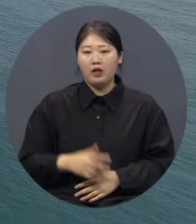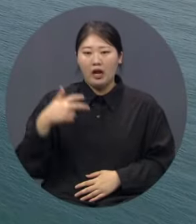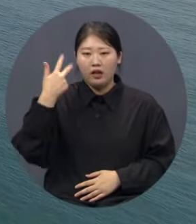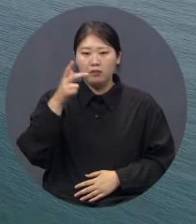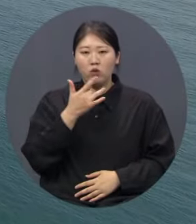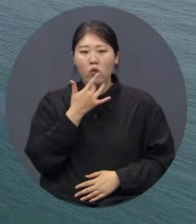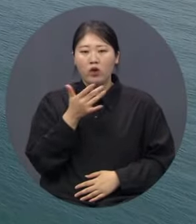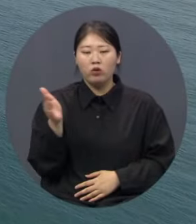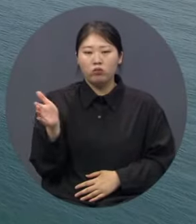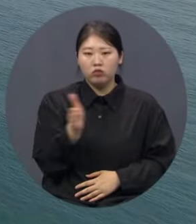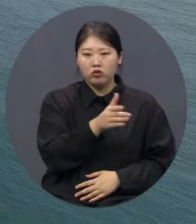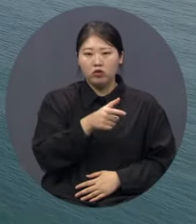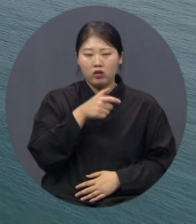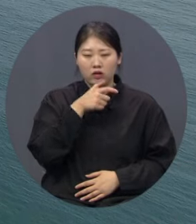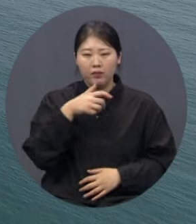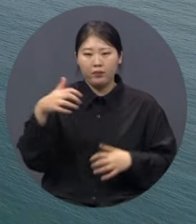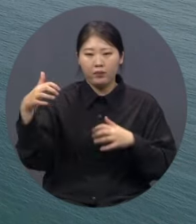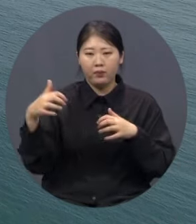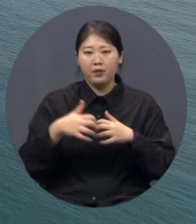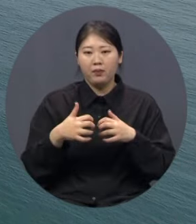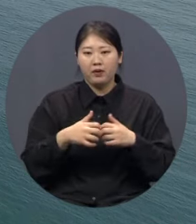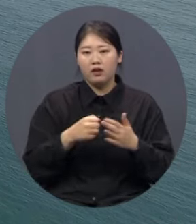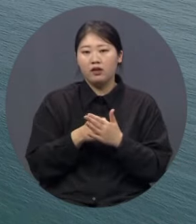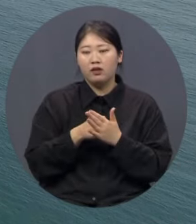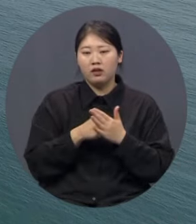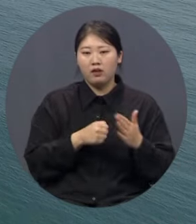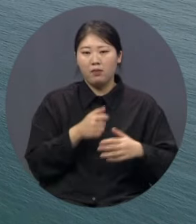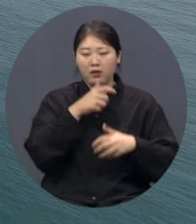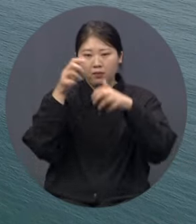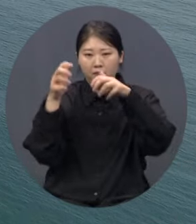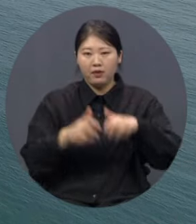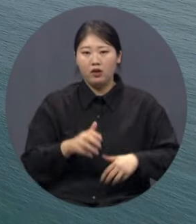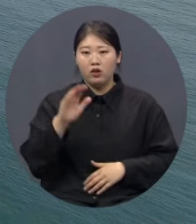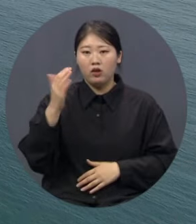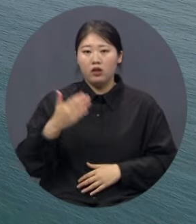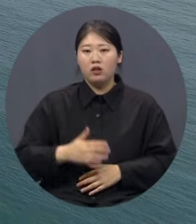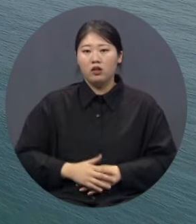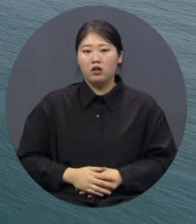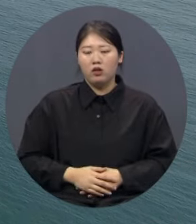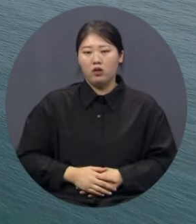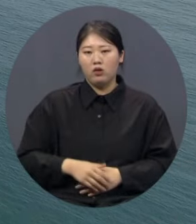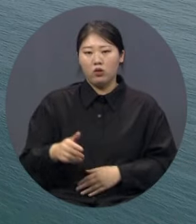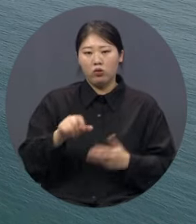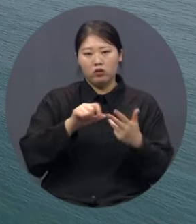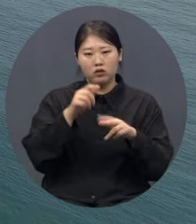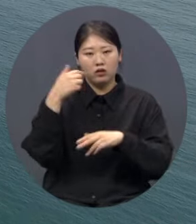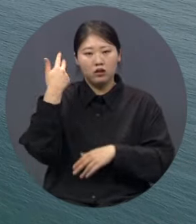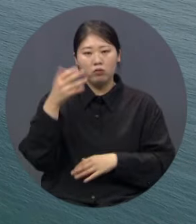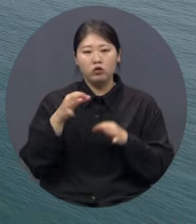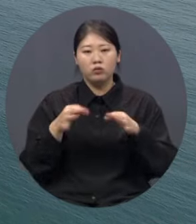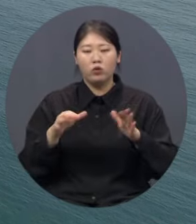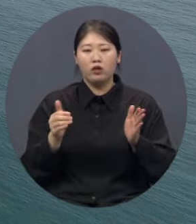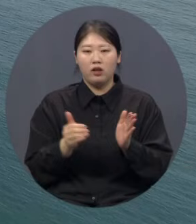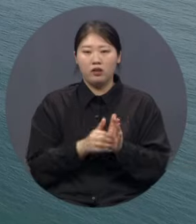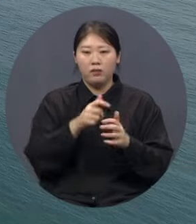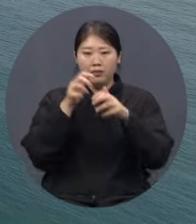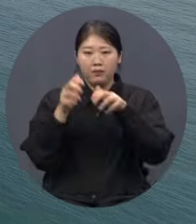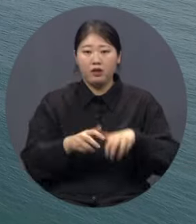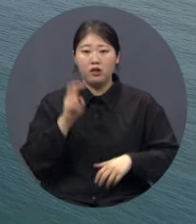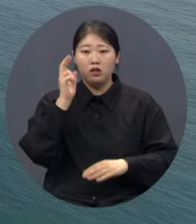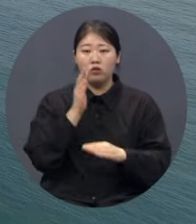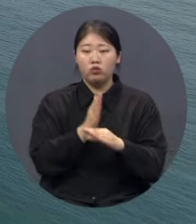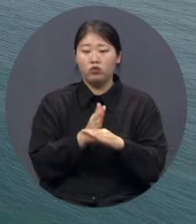화요일부터는 정체전선의 영향으로 비가 내리기 시작하겠고 비는 주 후반까지 내릴 것으로 예상됩니다 기상